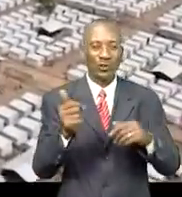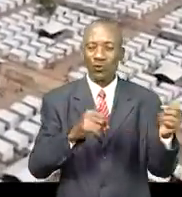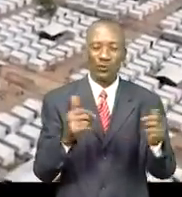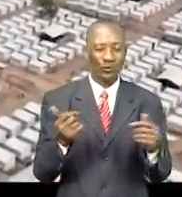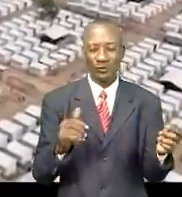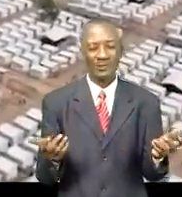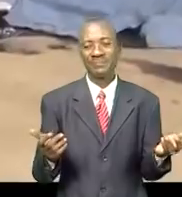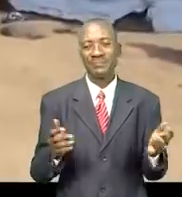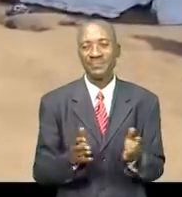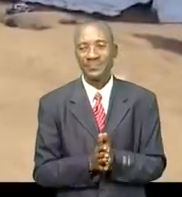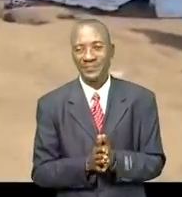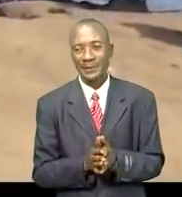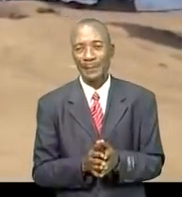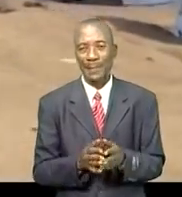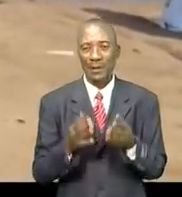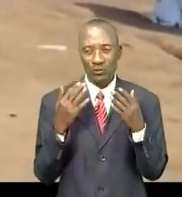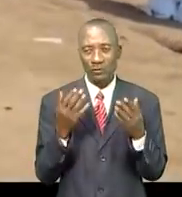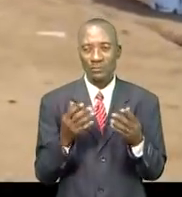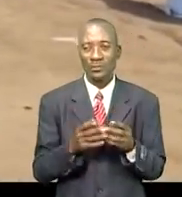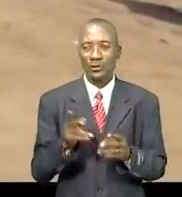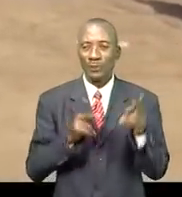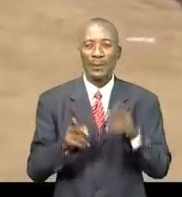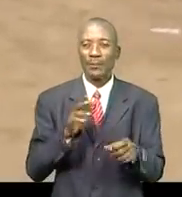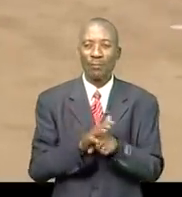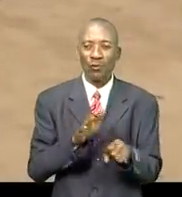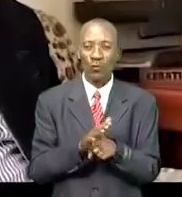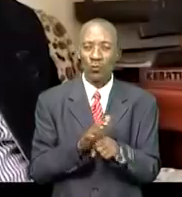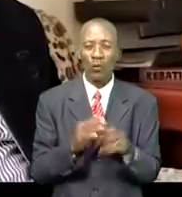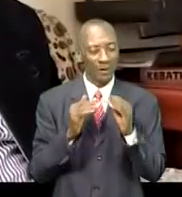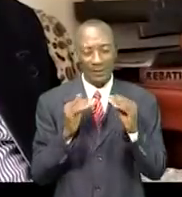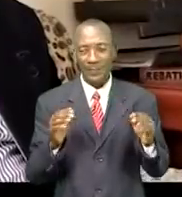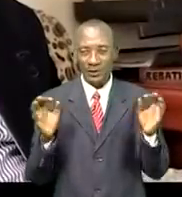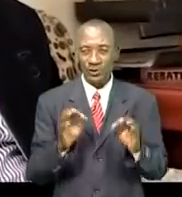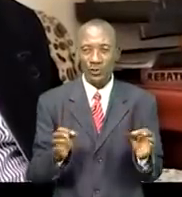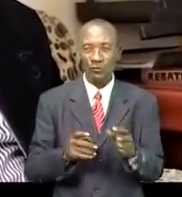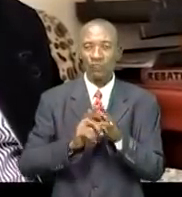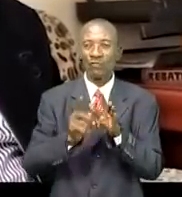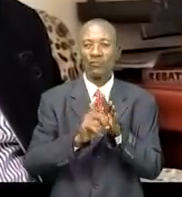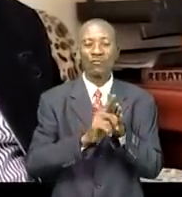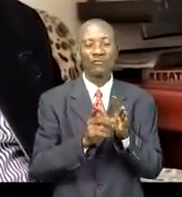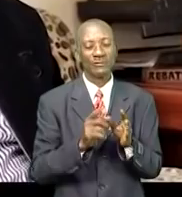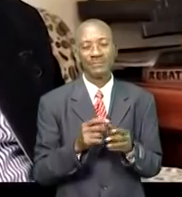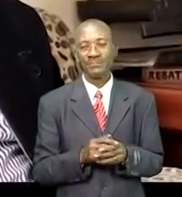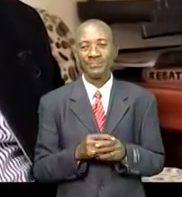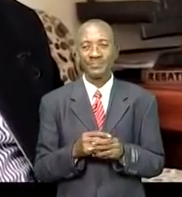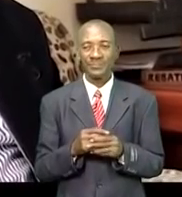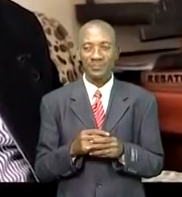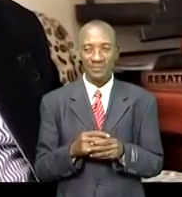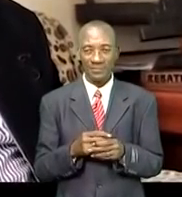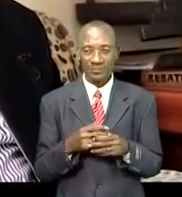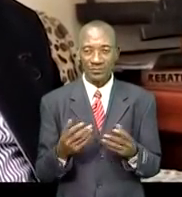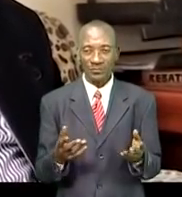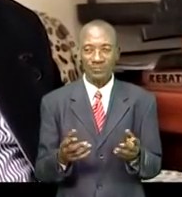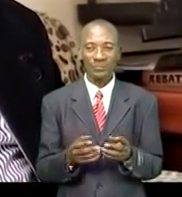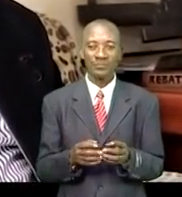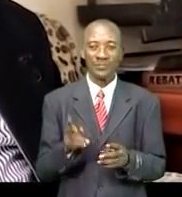internes dans principalement Irumu et Djougou, et ils sont dans 62 différents camps de déplacés.